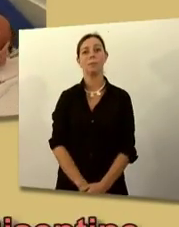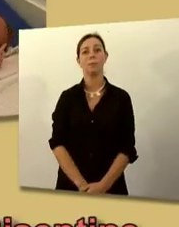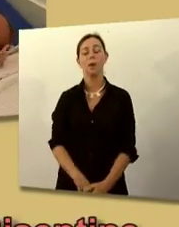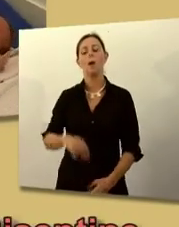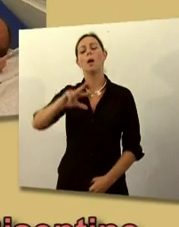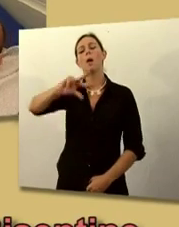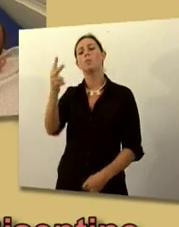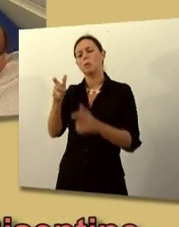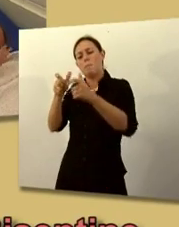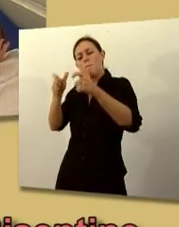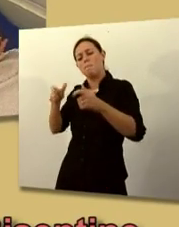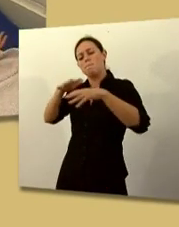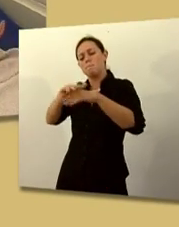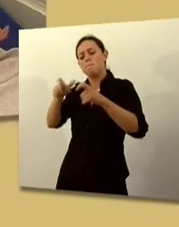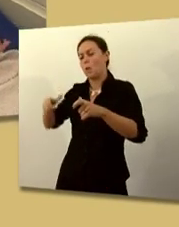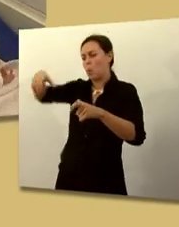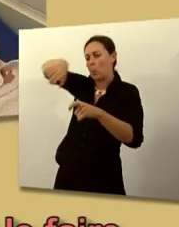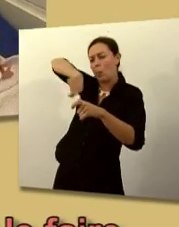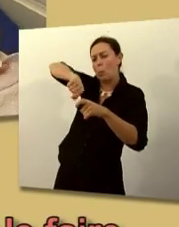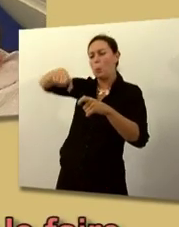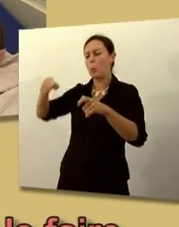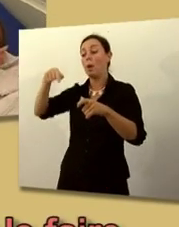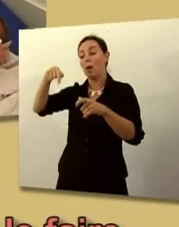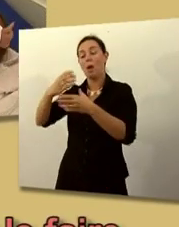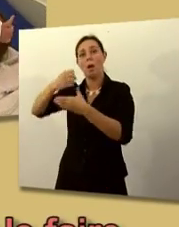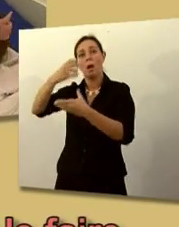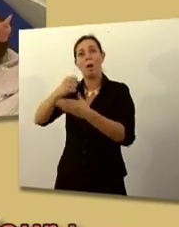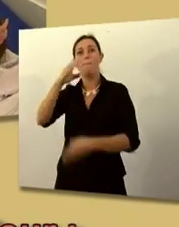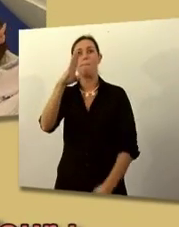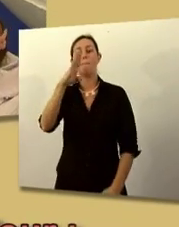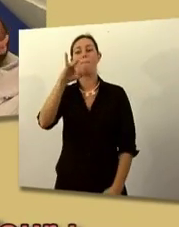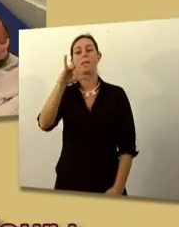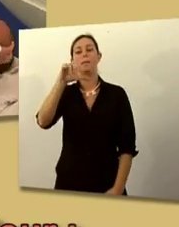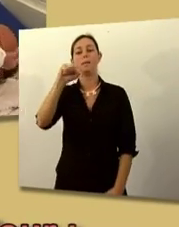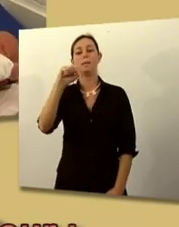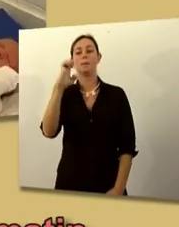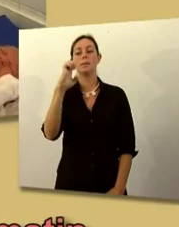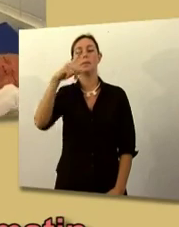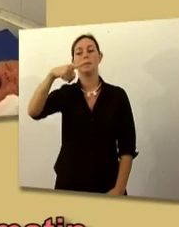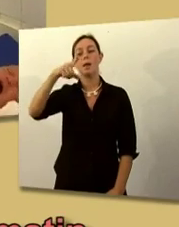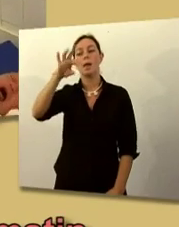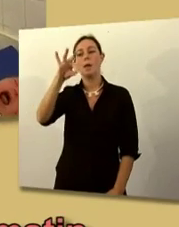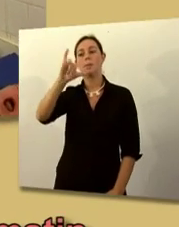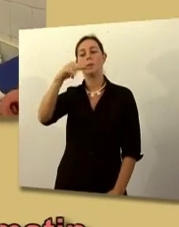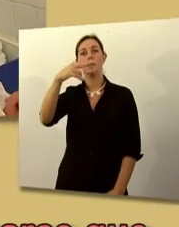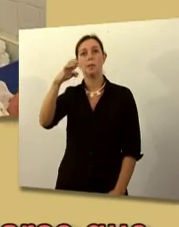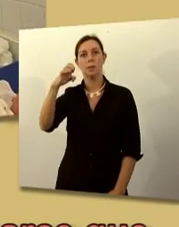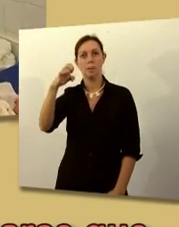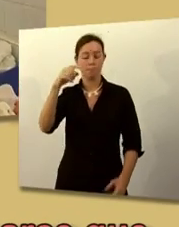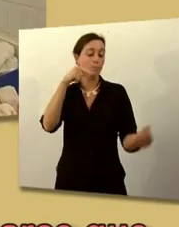Compresse avec la bisectine. Voilà. Et ça, vous pouvez le faire 2 fois par jour, une fois le matin après le bain, parce